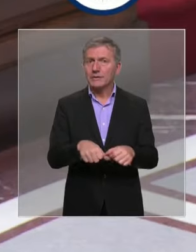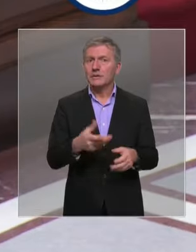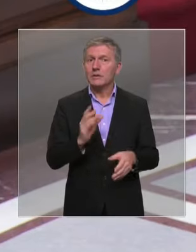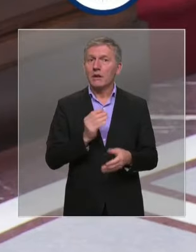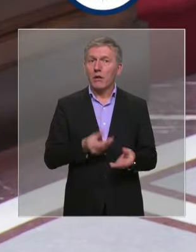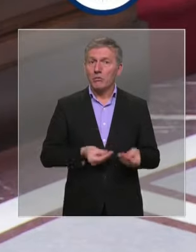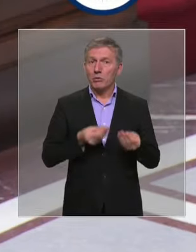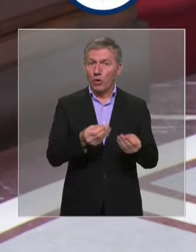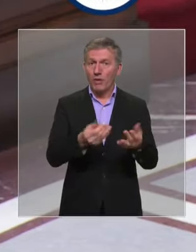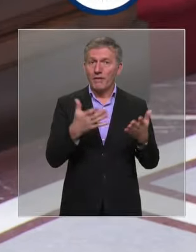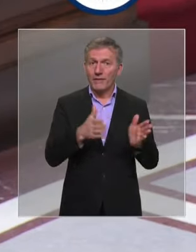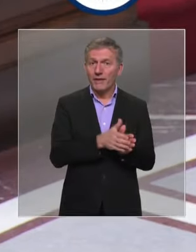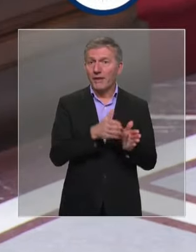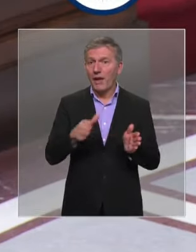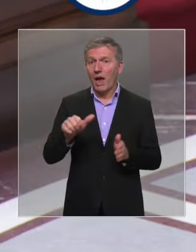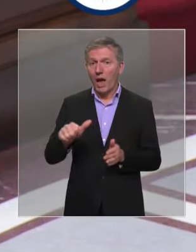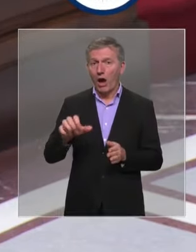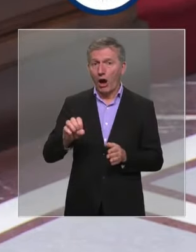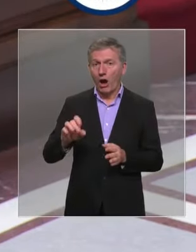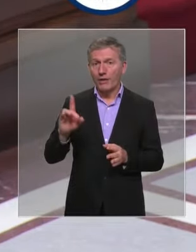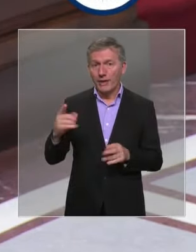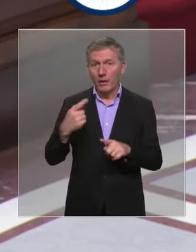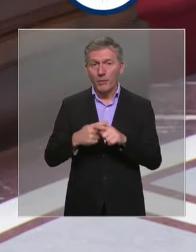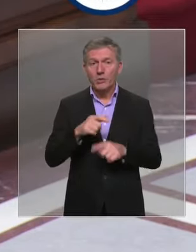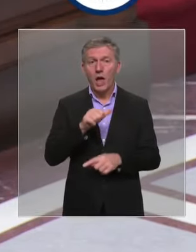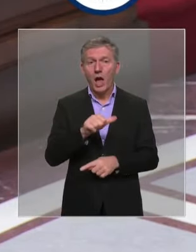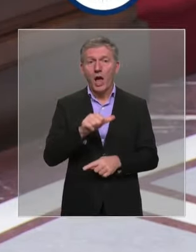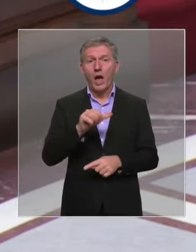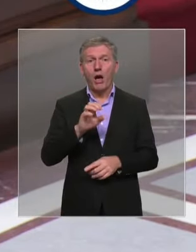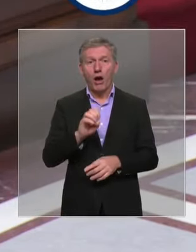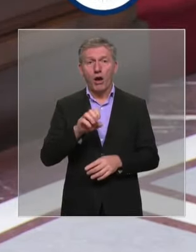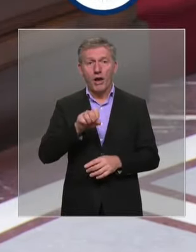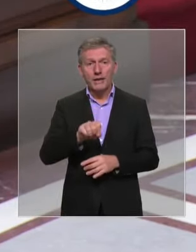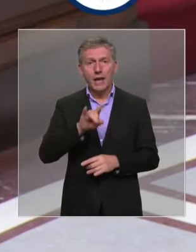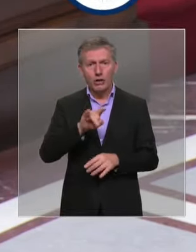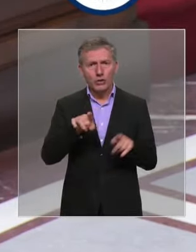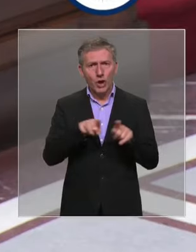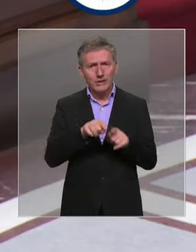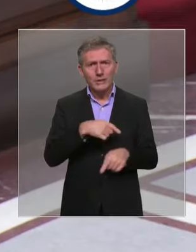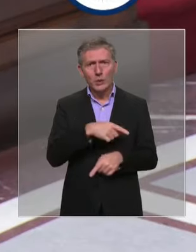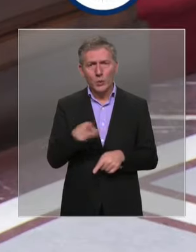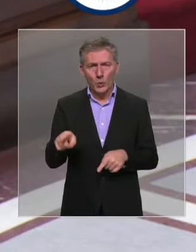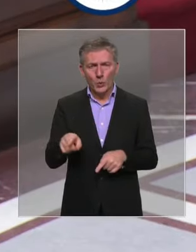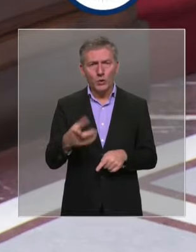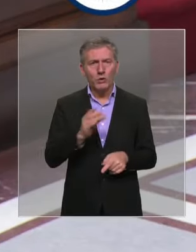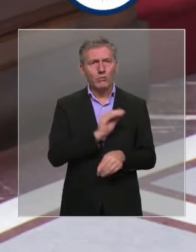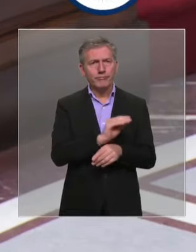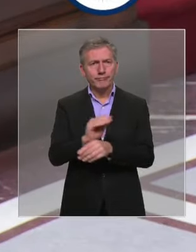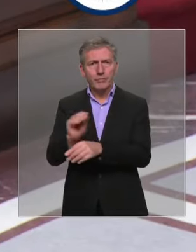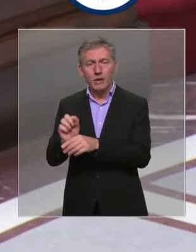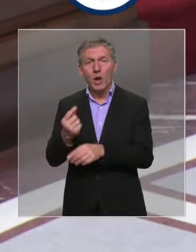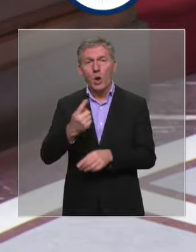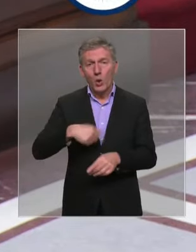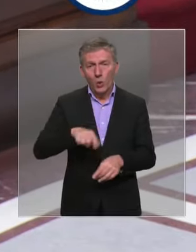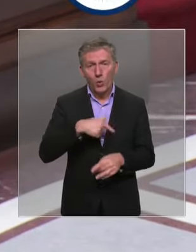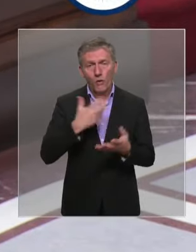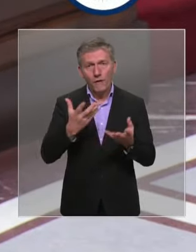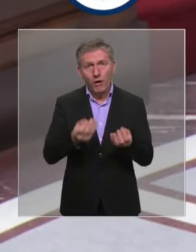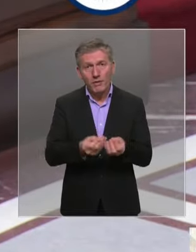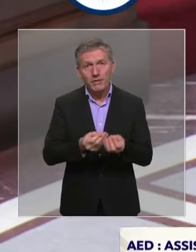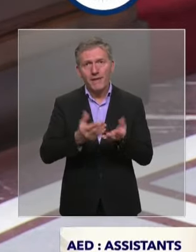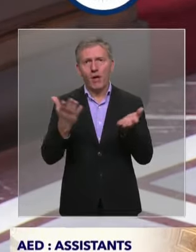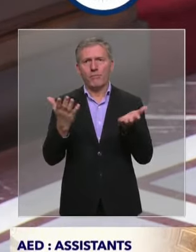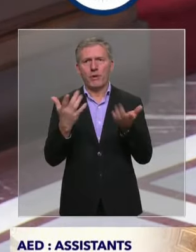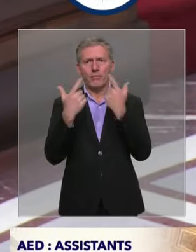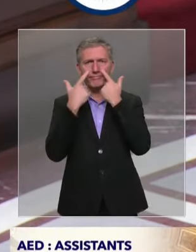d'être étendue aux AED et aux AESH. Nous comptons également développer notre attention par rapport